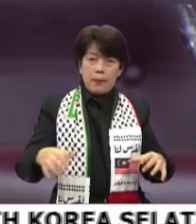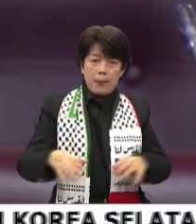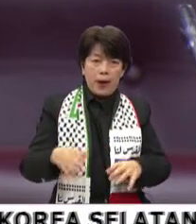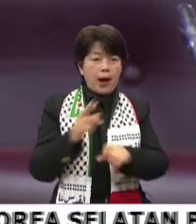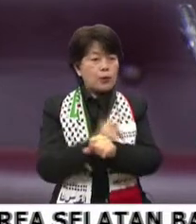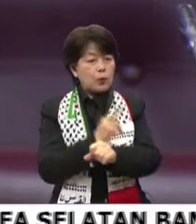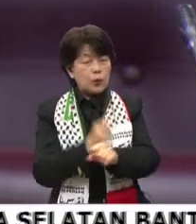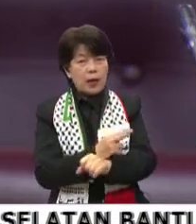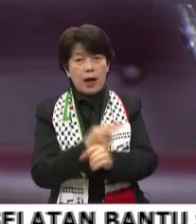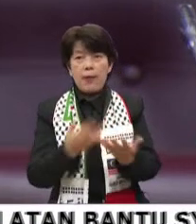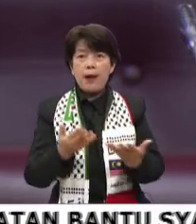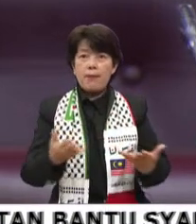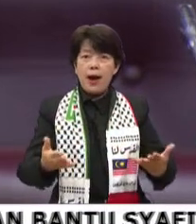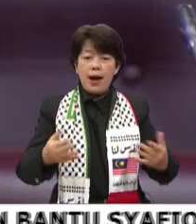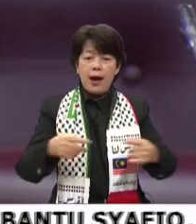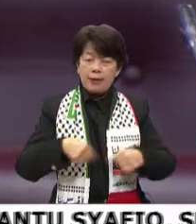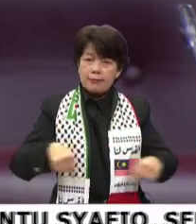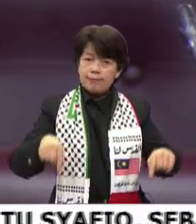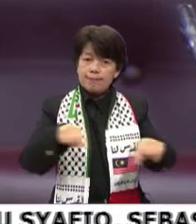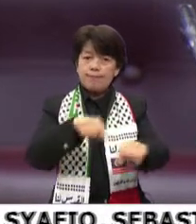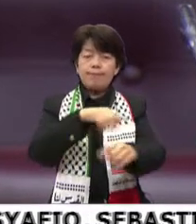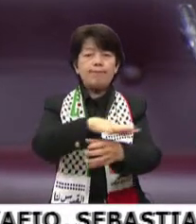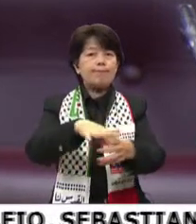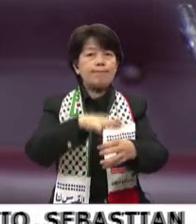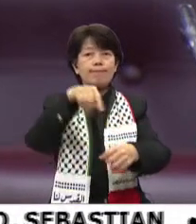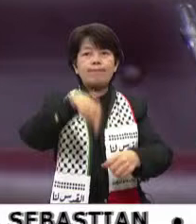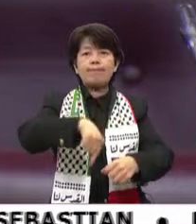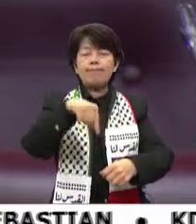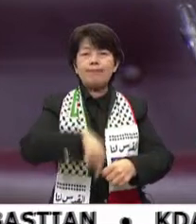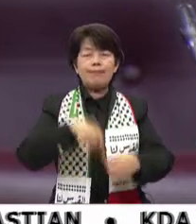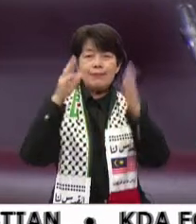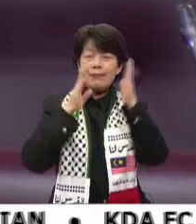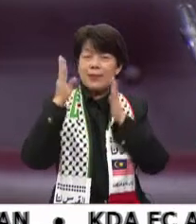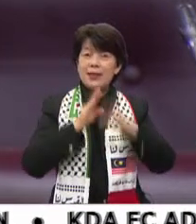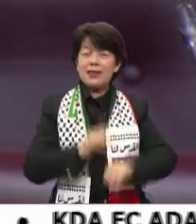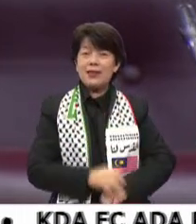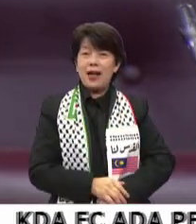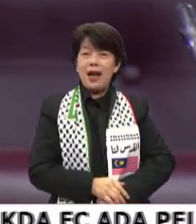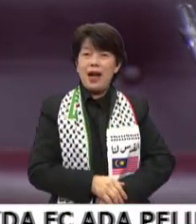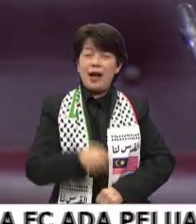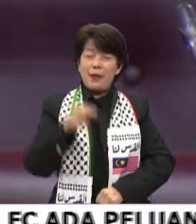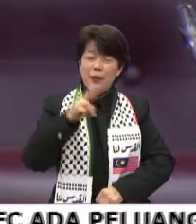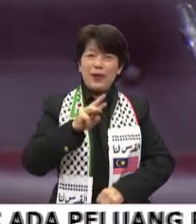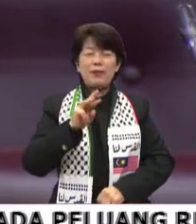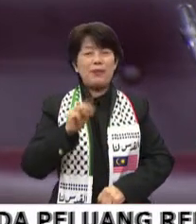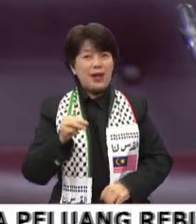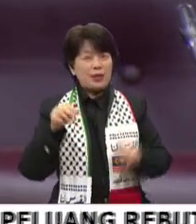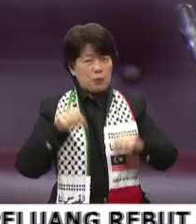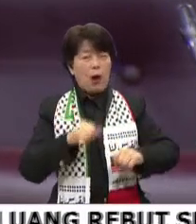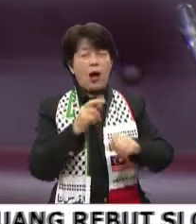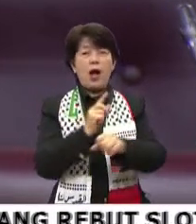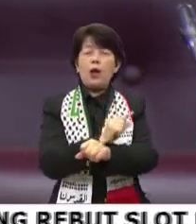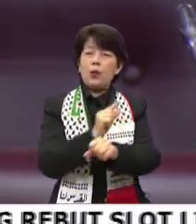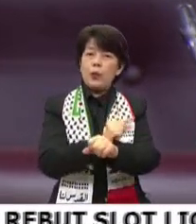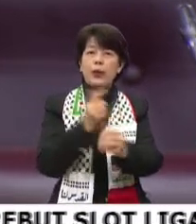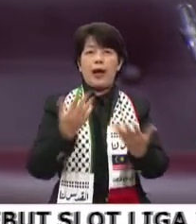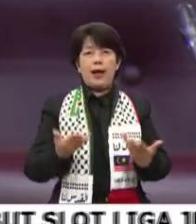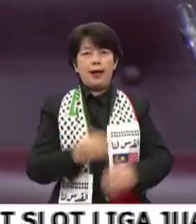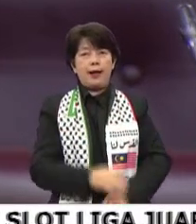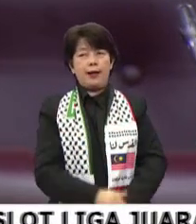pada ketika yang sama kita mengharapkan agar pelancong lebih datang ke Malaysia dan mereka menggunakan Ringgit dan lantas kita